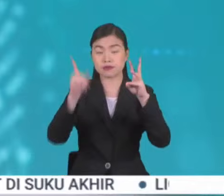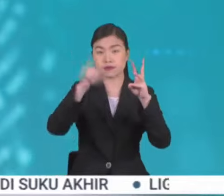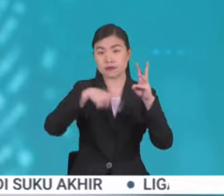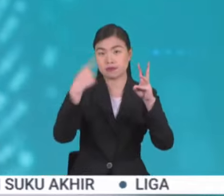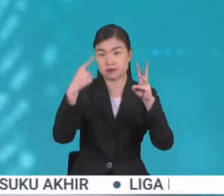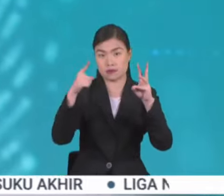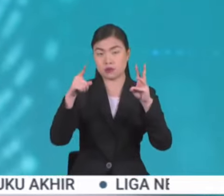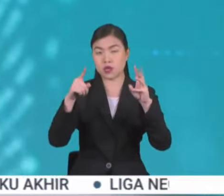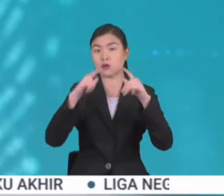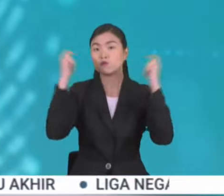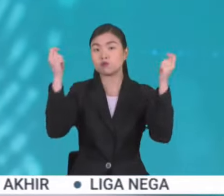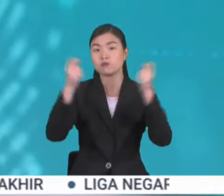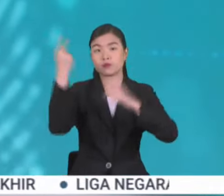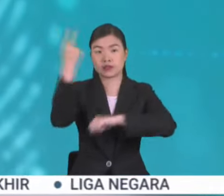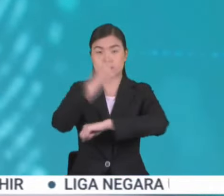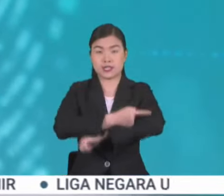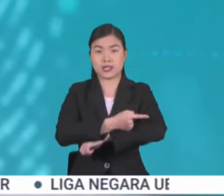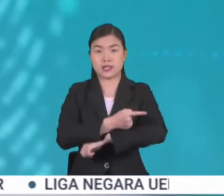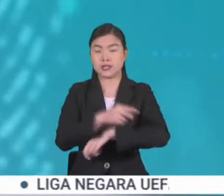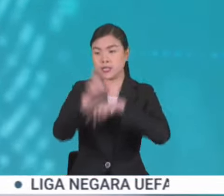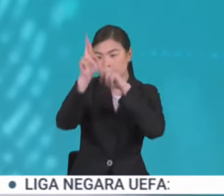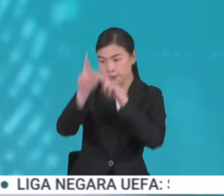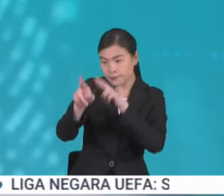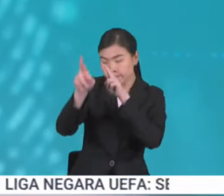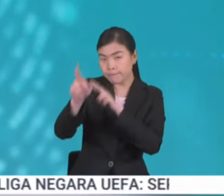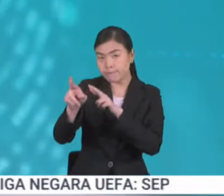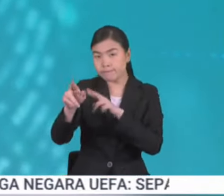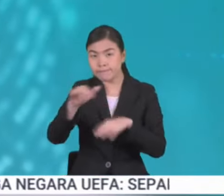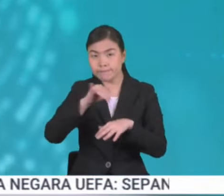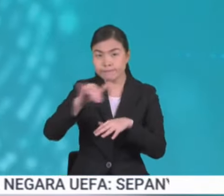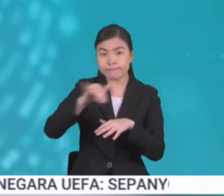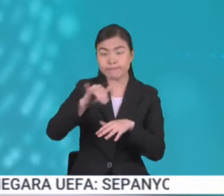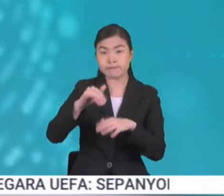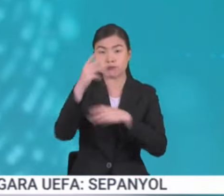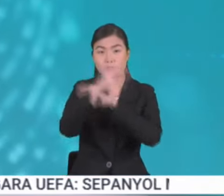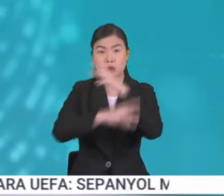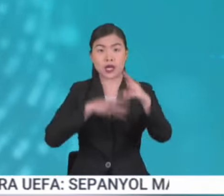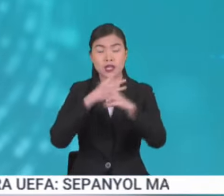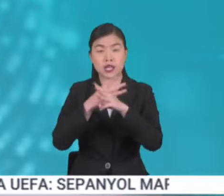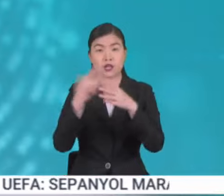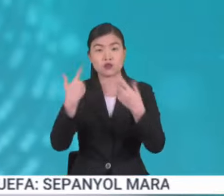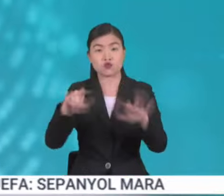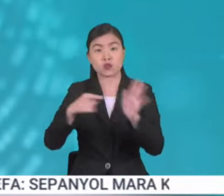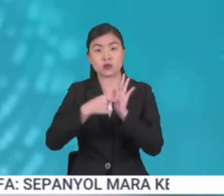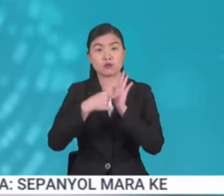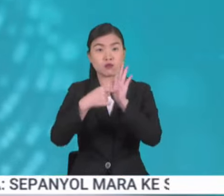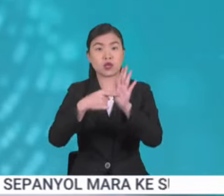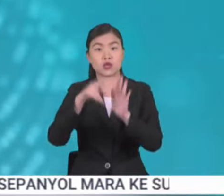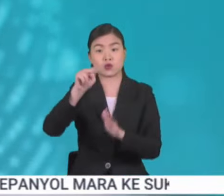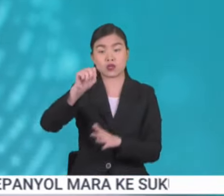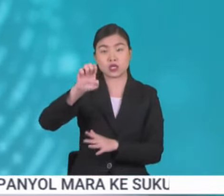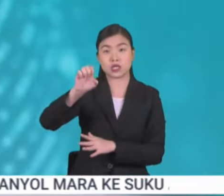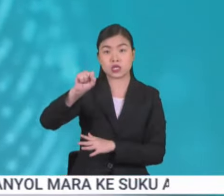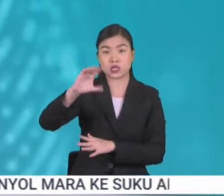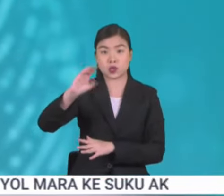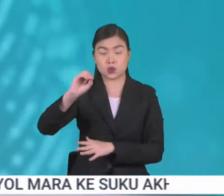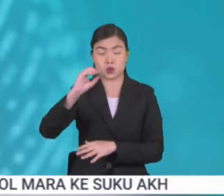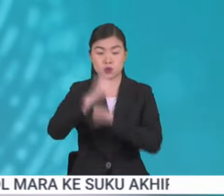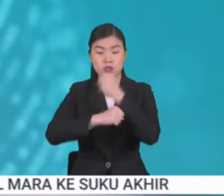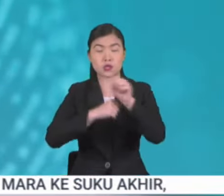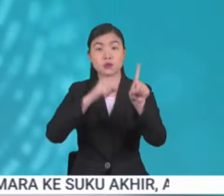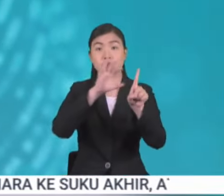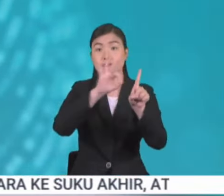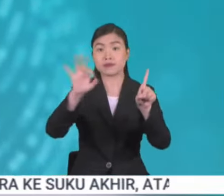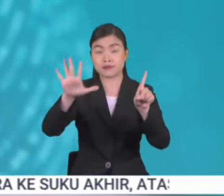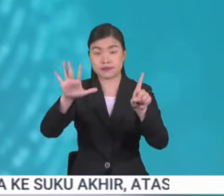16 November adalah sambutan Hari Toleransi Sedunia yang diwartakan UNESCO pada tahun 1995. Tahun ini Melaka